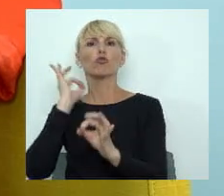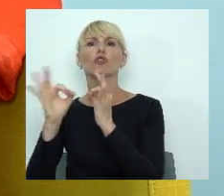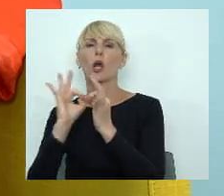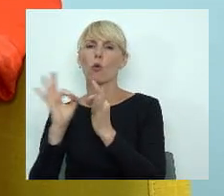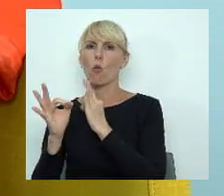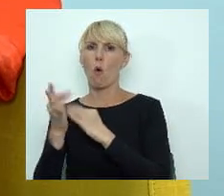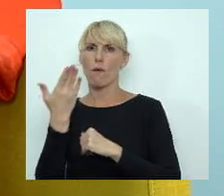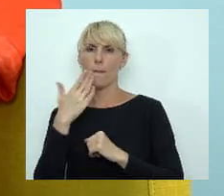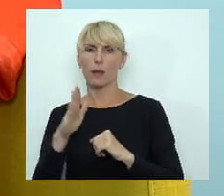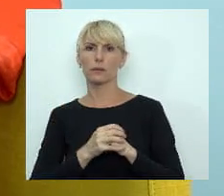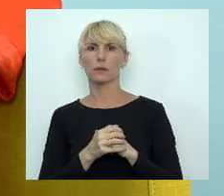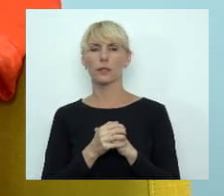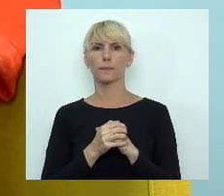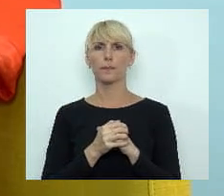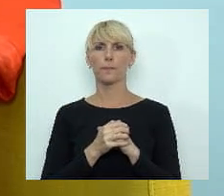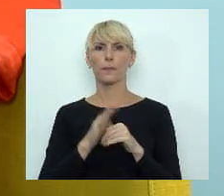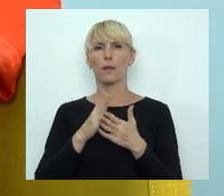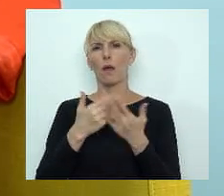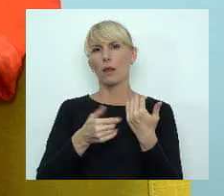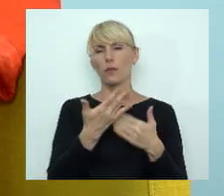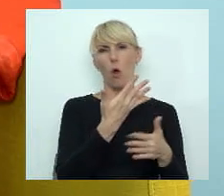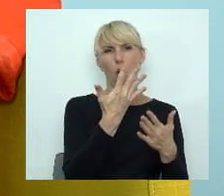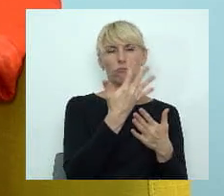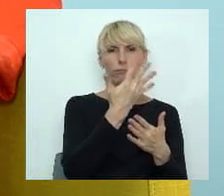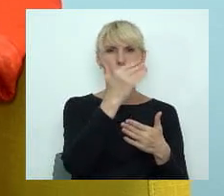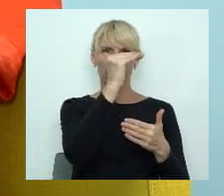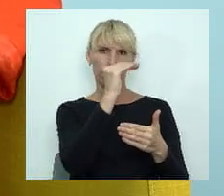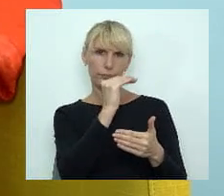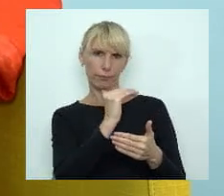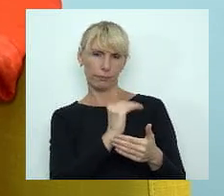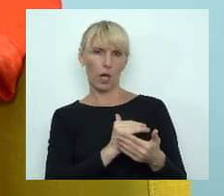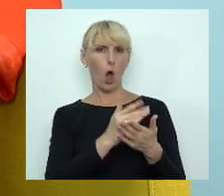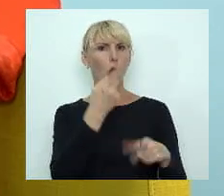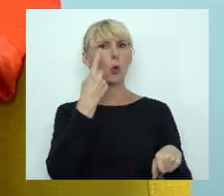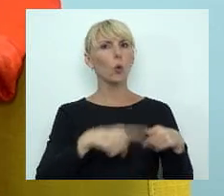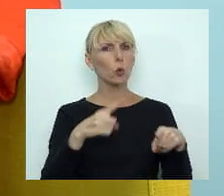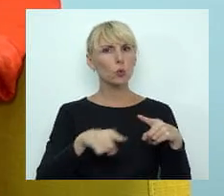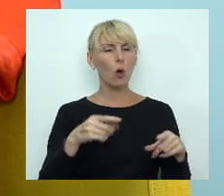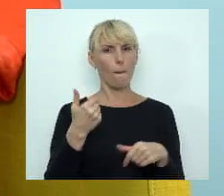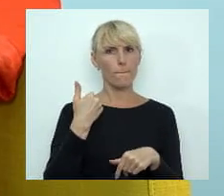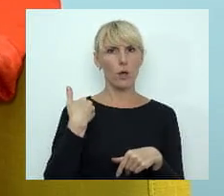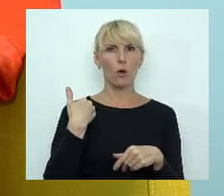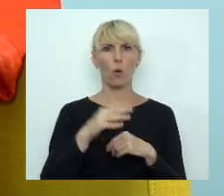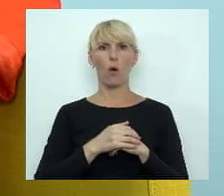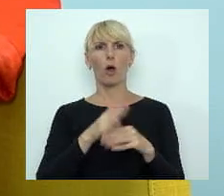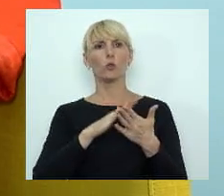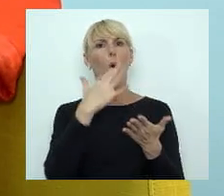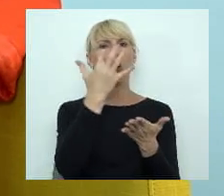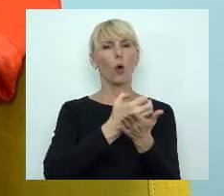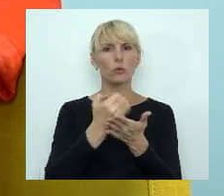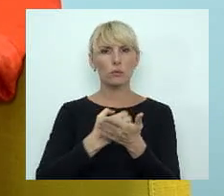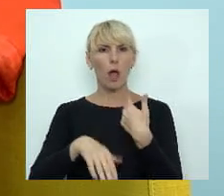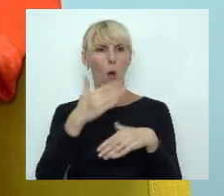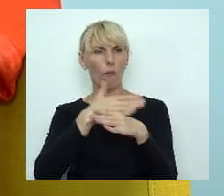Poprzednia klauzula informacyjna miała tak naprawdę coś około 5 wersów, króciutkie informacje i większość podmiotów niestety korzystała